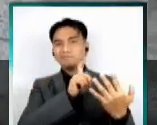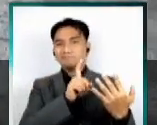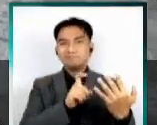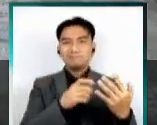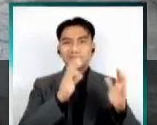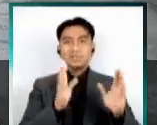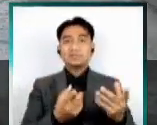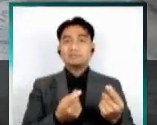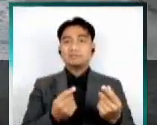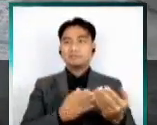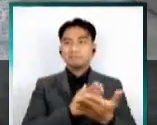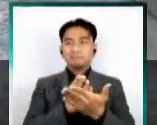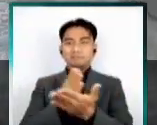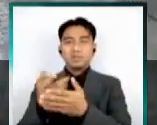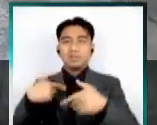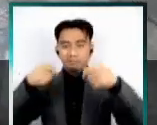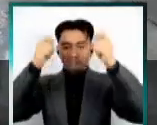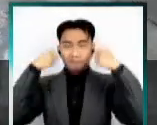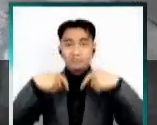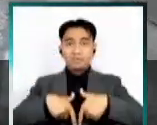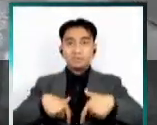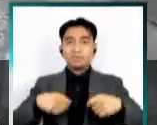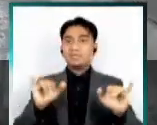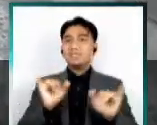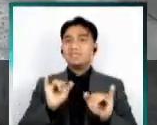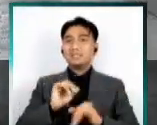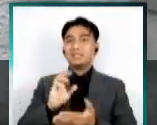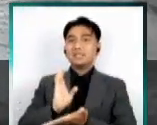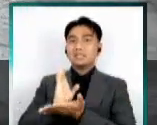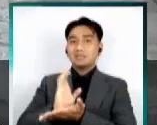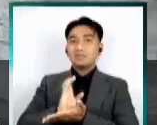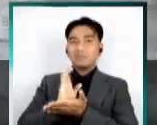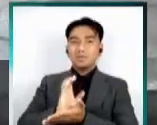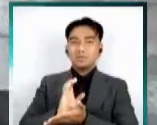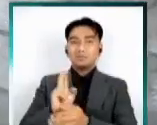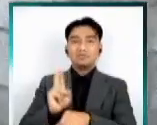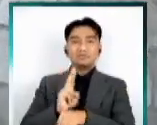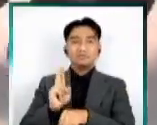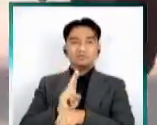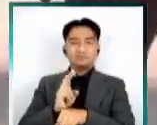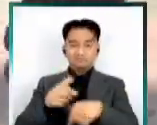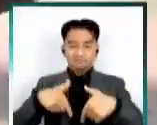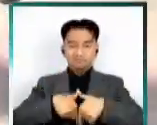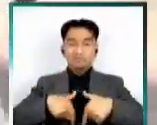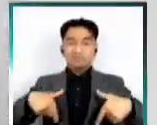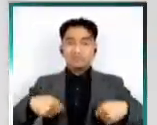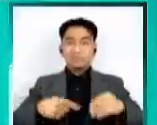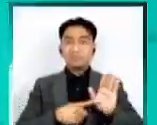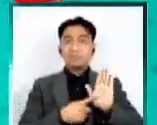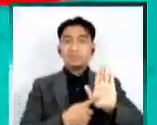ilang residente ng Zamboanga City sa pinalaminate nilang vaccination card.